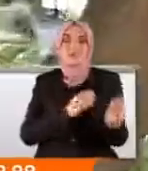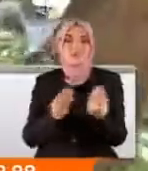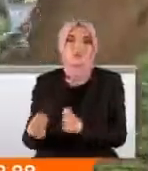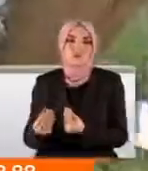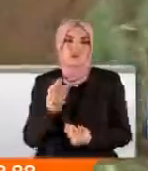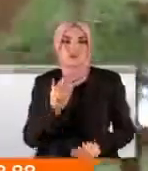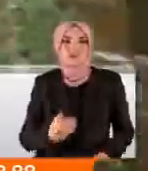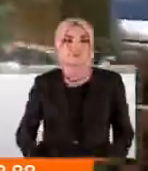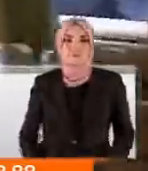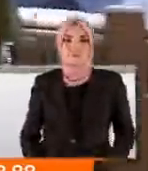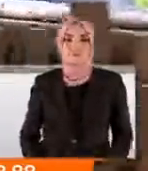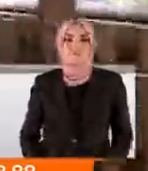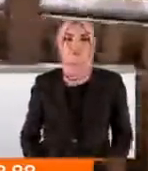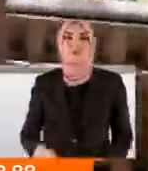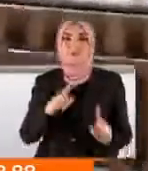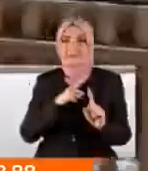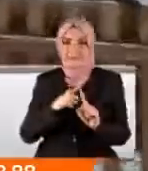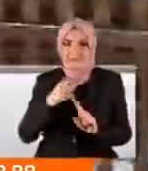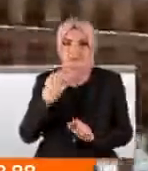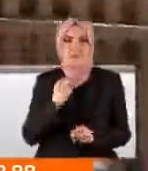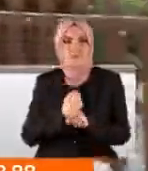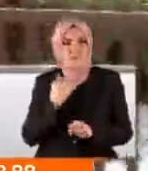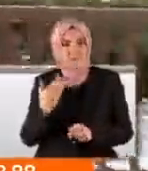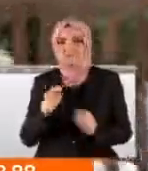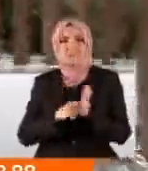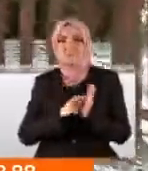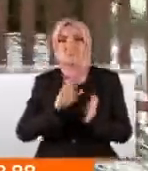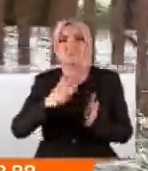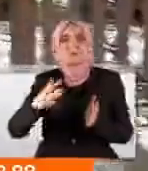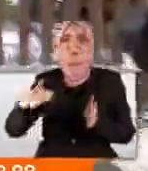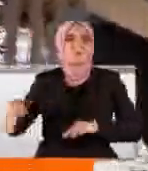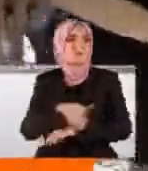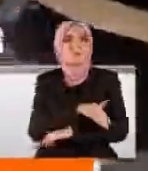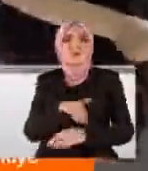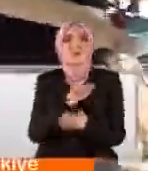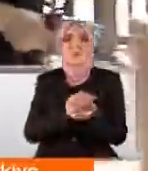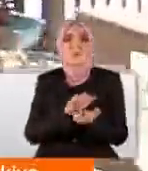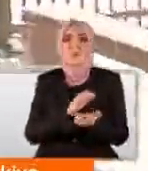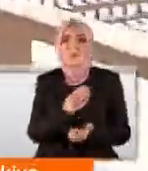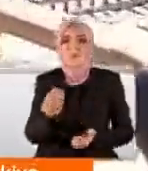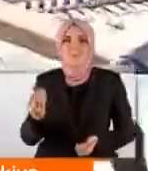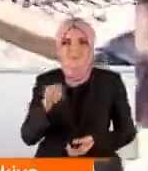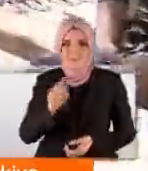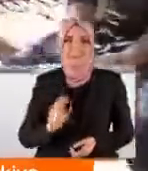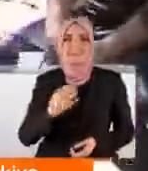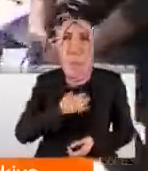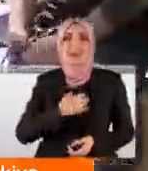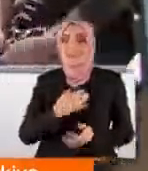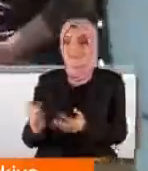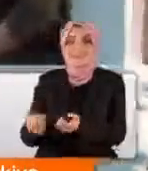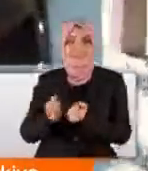Jessica. Maltese, Golden, Terrier, hatta sokaktaki diğer köpeklerin sahiplenilmesinde de hiçbir sakınca